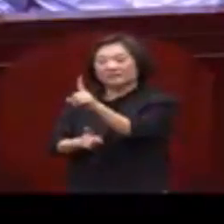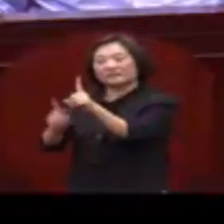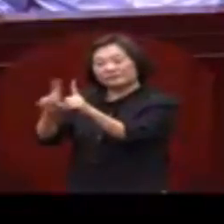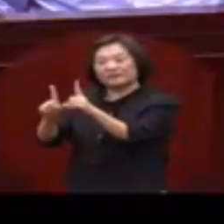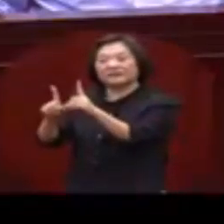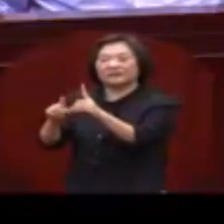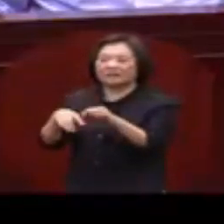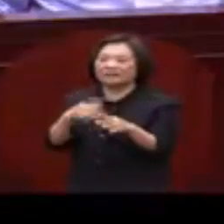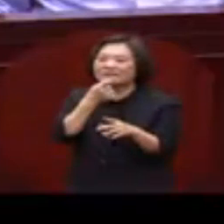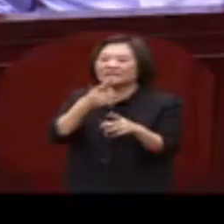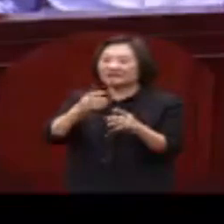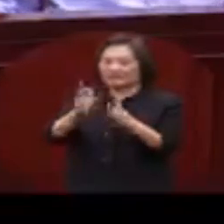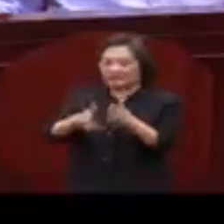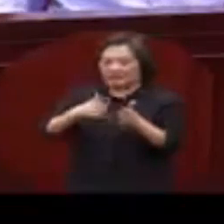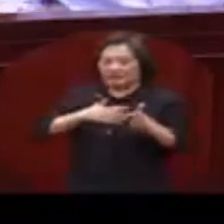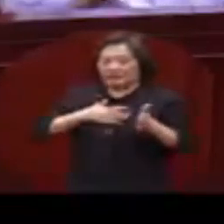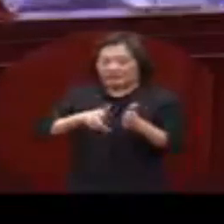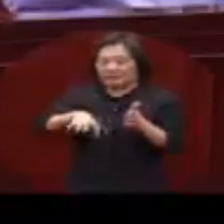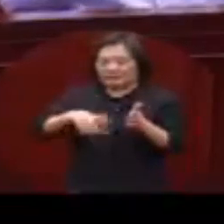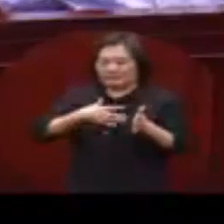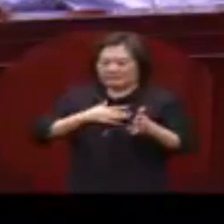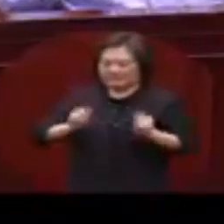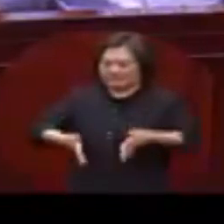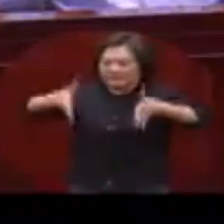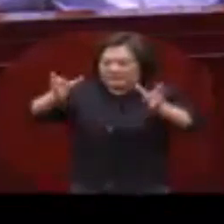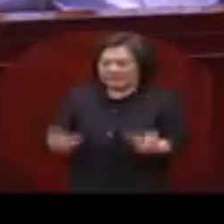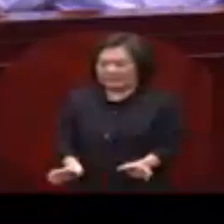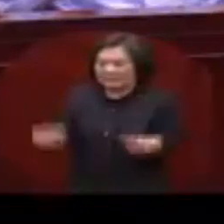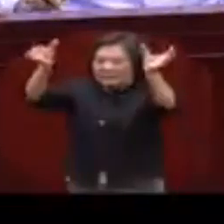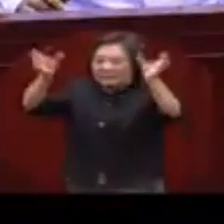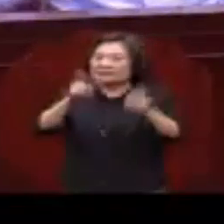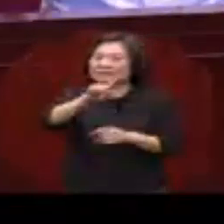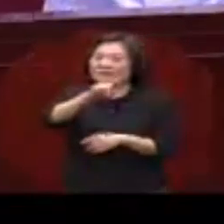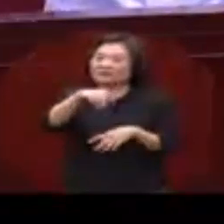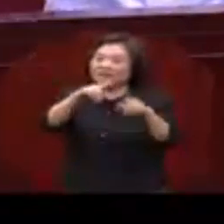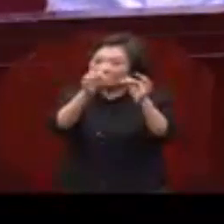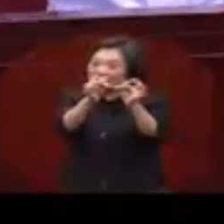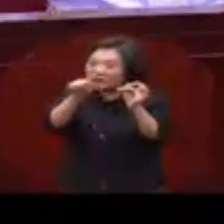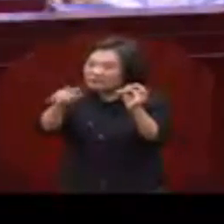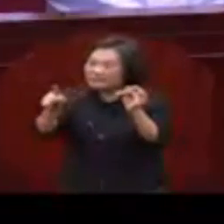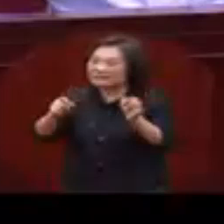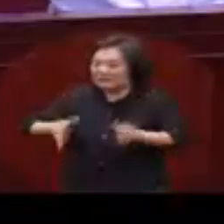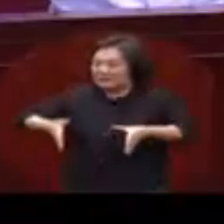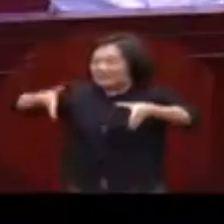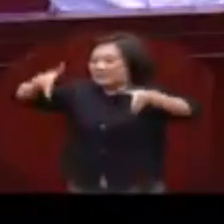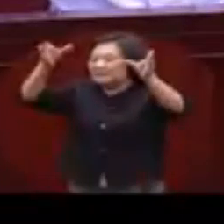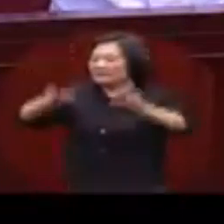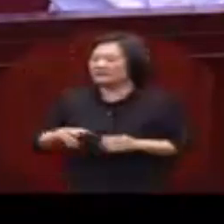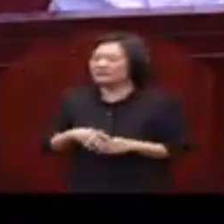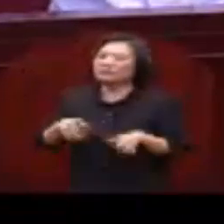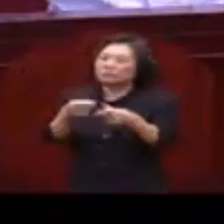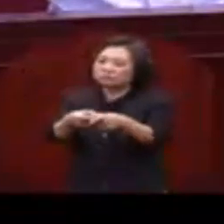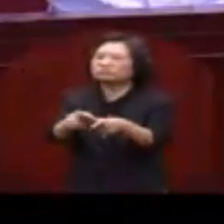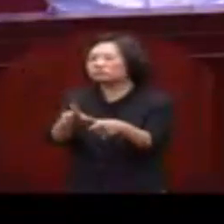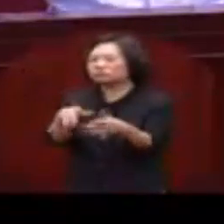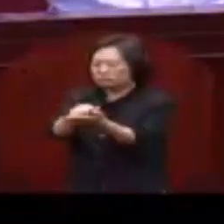E1 E2 就双子星，你知道到现在为止台北市政府都没有可以被批评的地方，因为我们都采用公开透明的手法，所有的